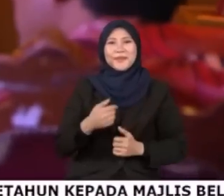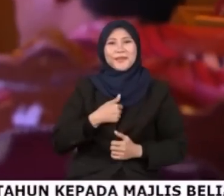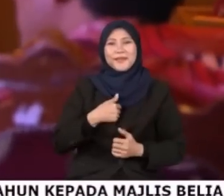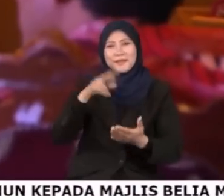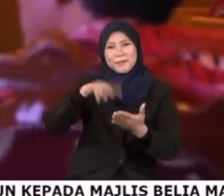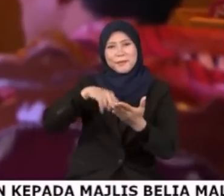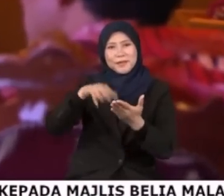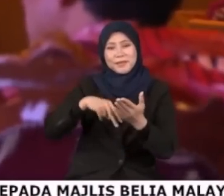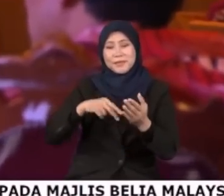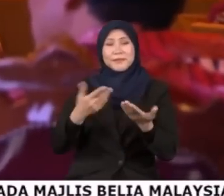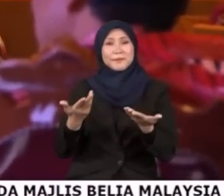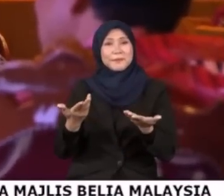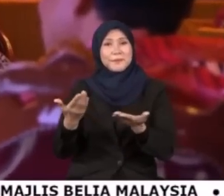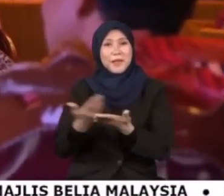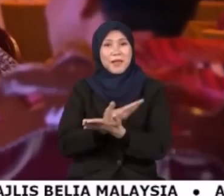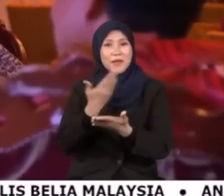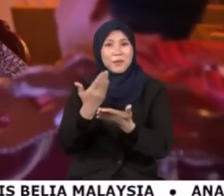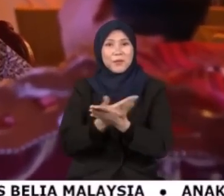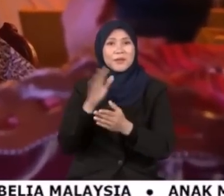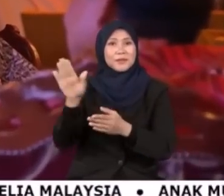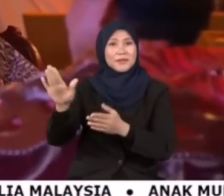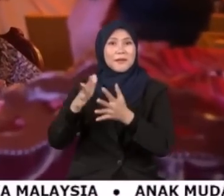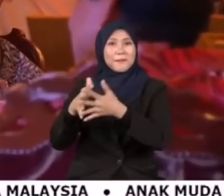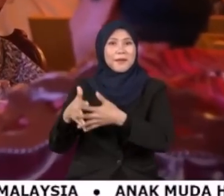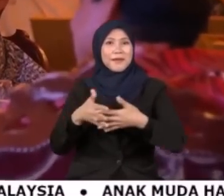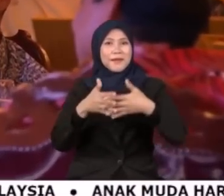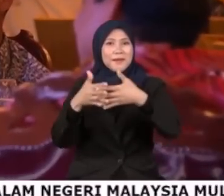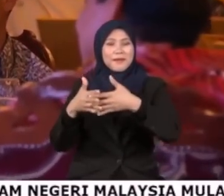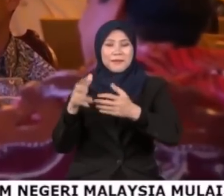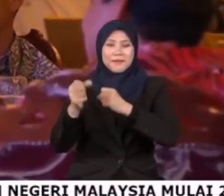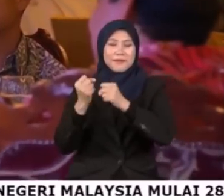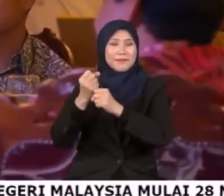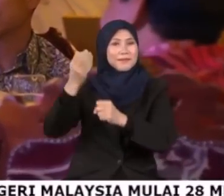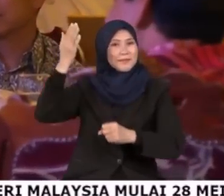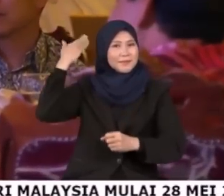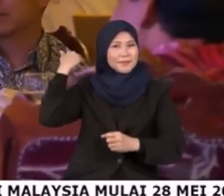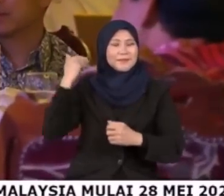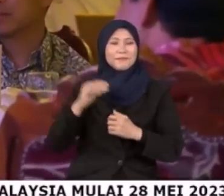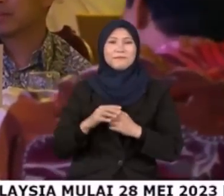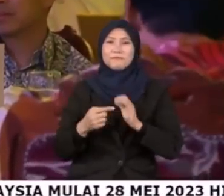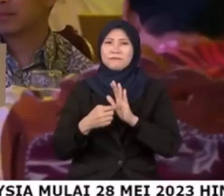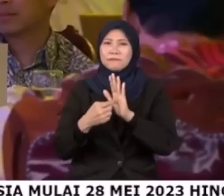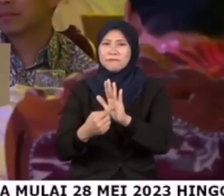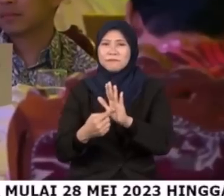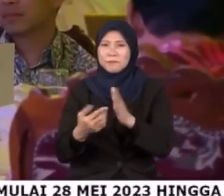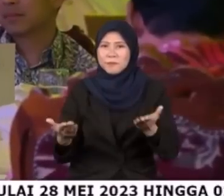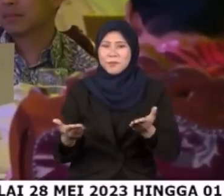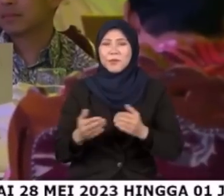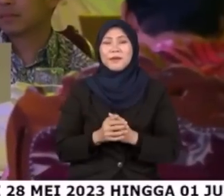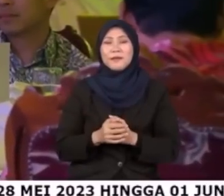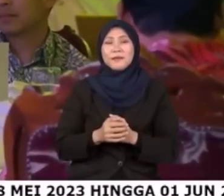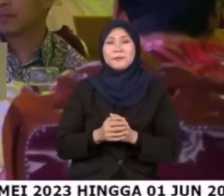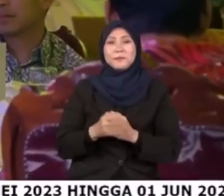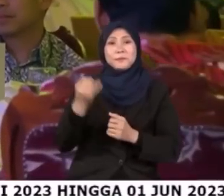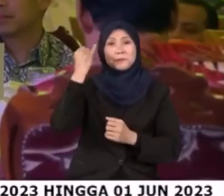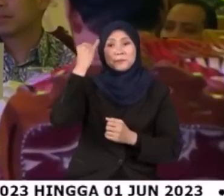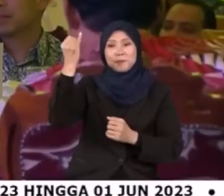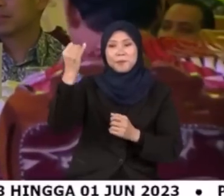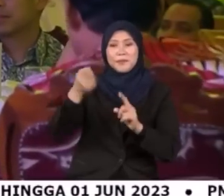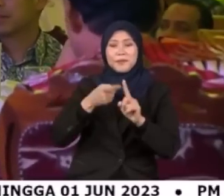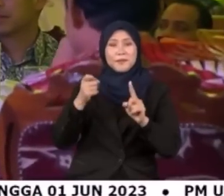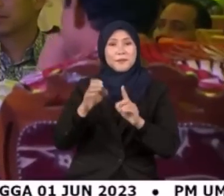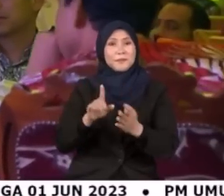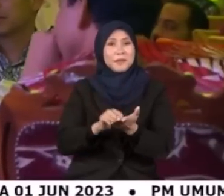juga satu kupasan baru di Amerika Serikat mungkin tahun lalu yang menunjukkan bahwa pandangan bahwa beberapa